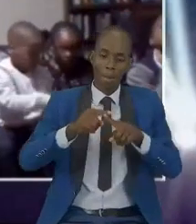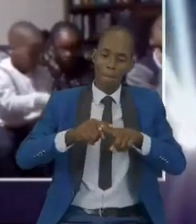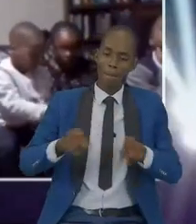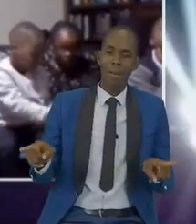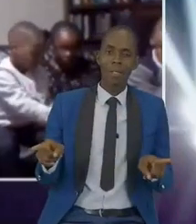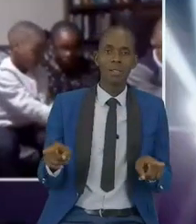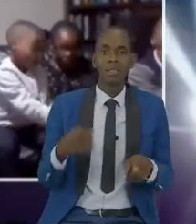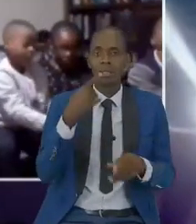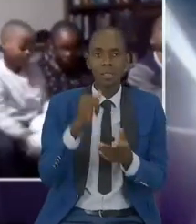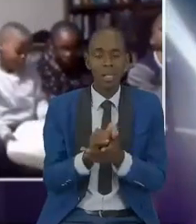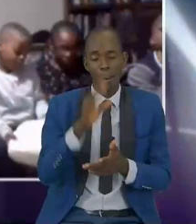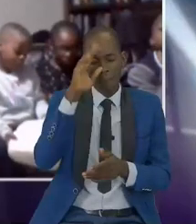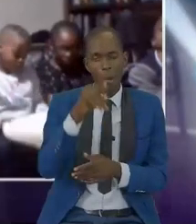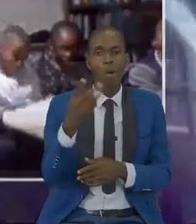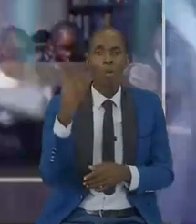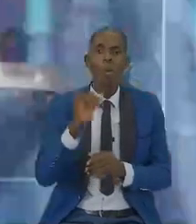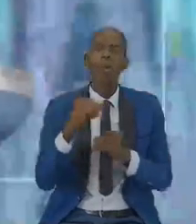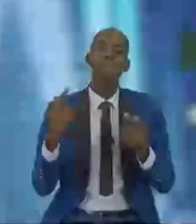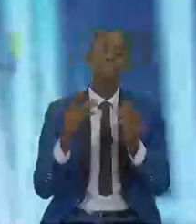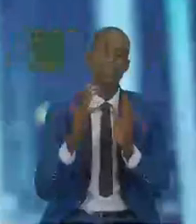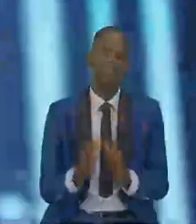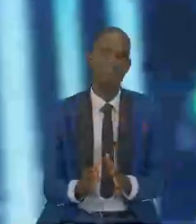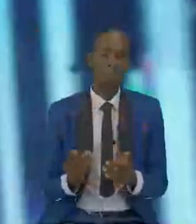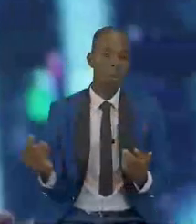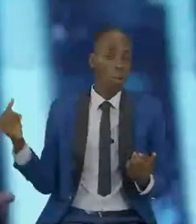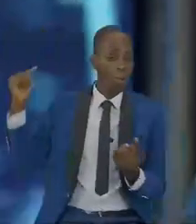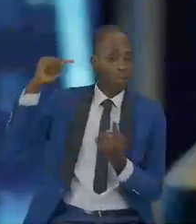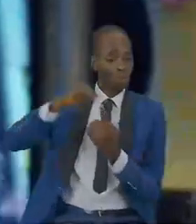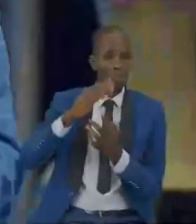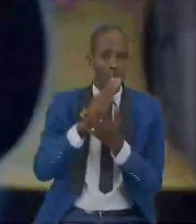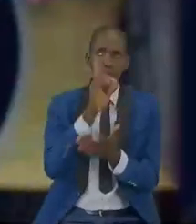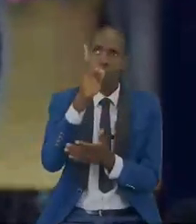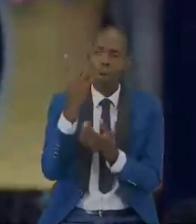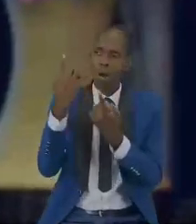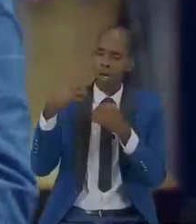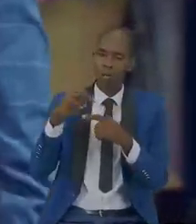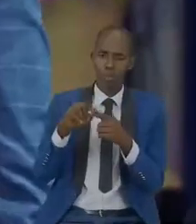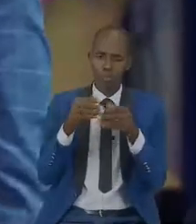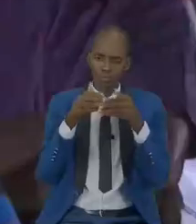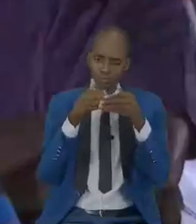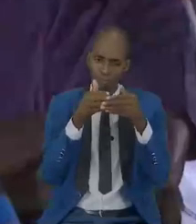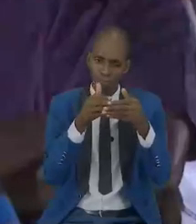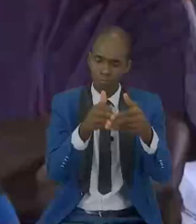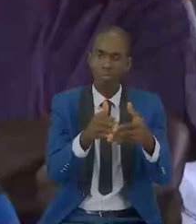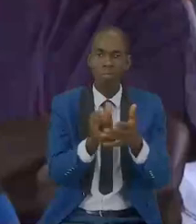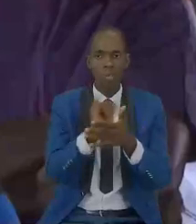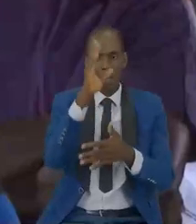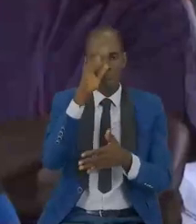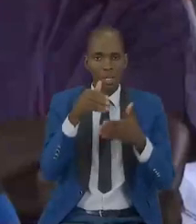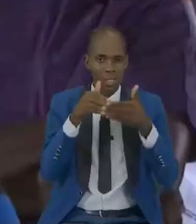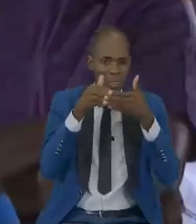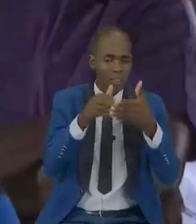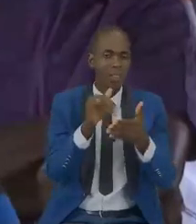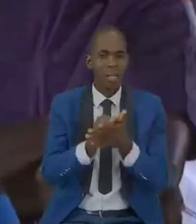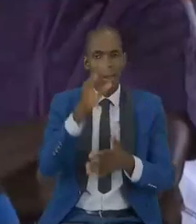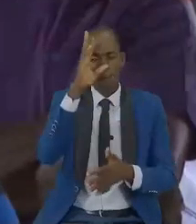femme. L'homme là est un grand, mais un pécheur. Un lépreux. Si